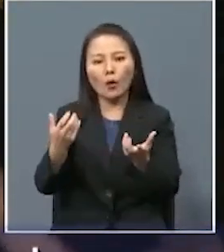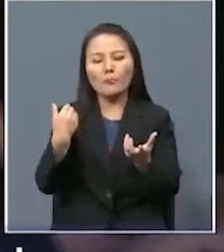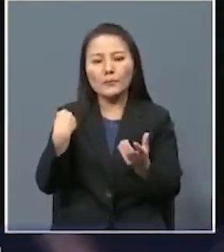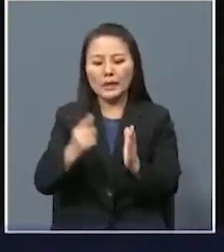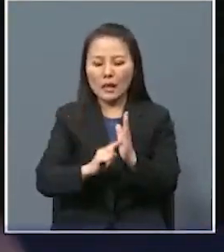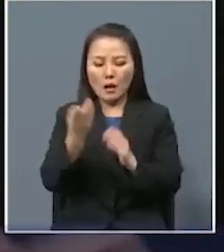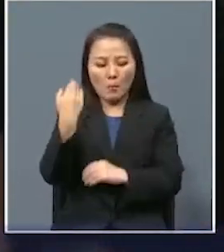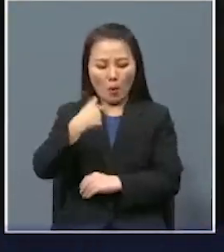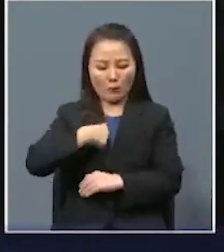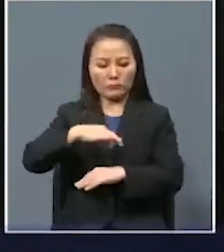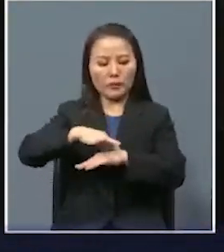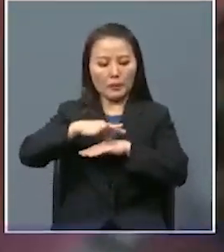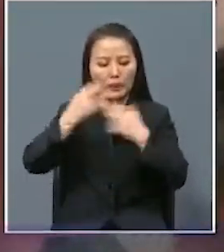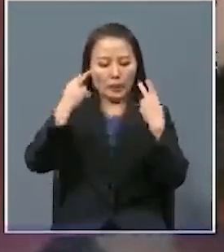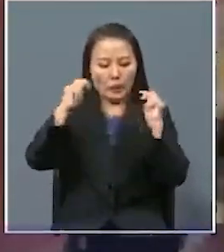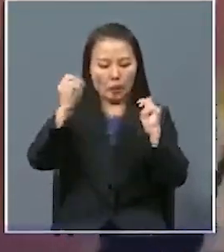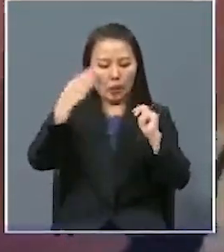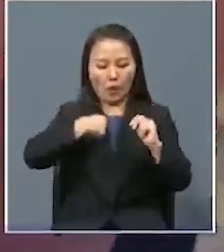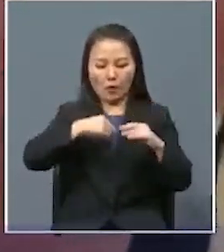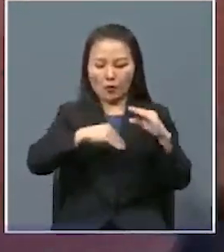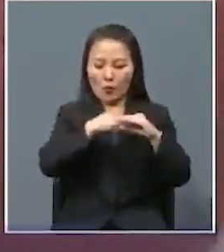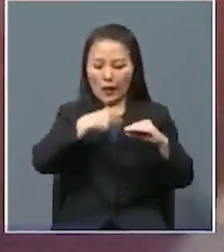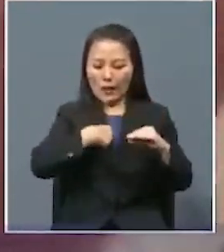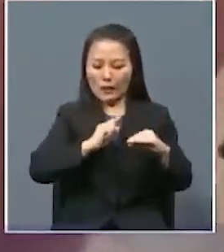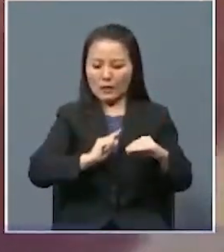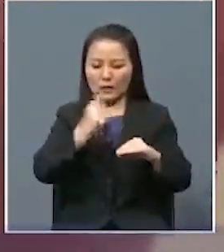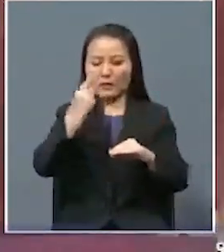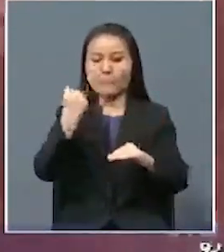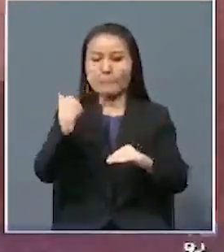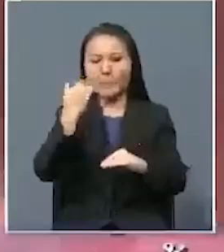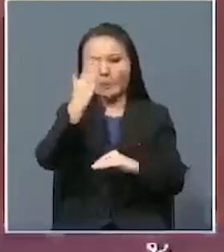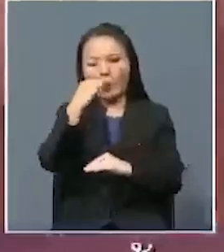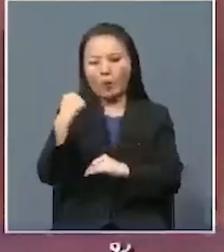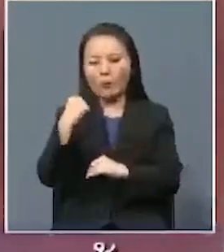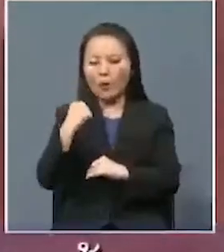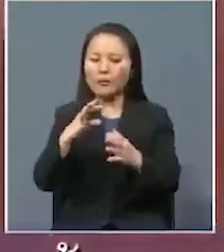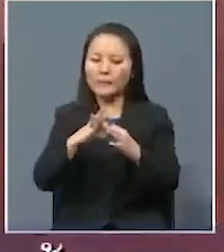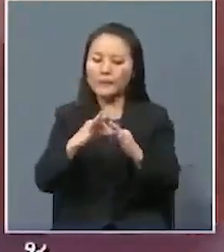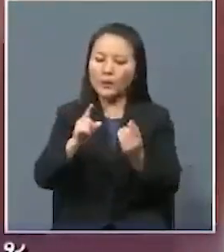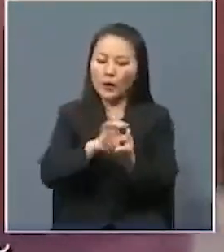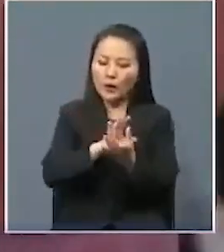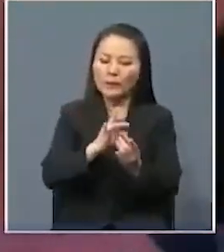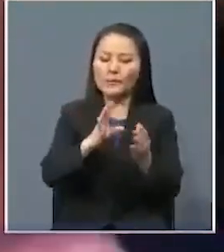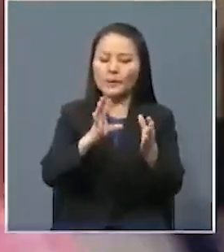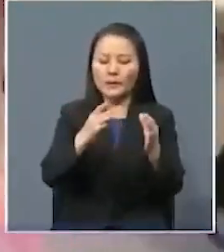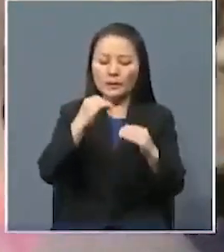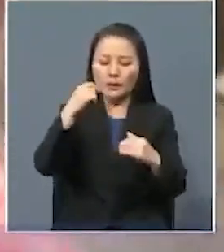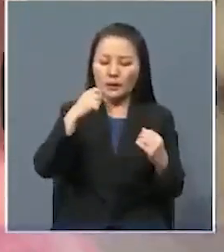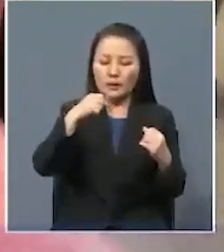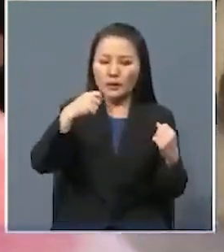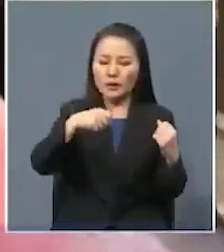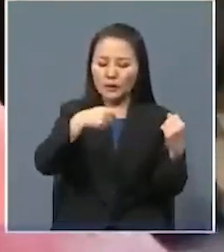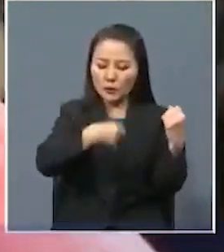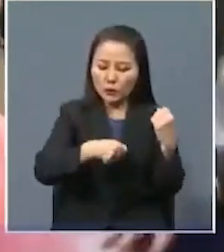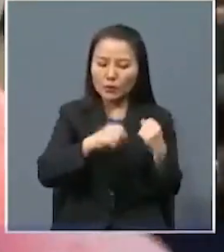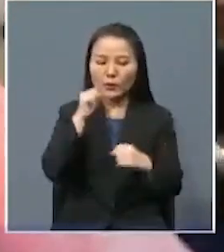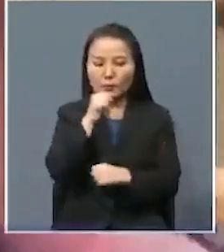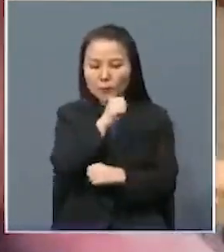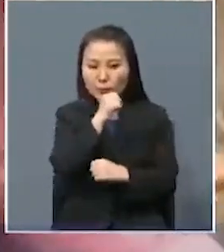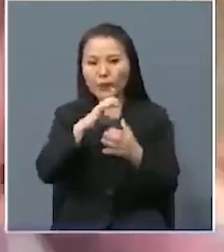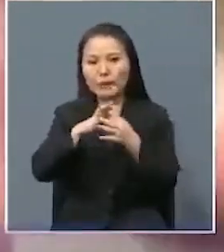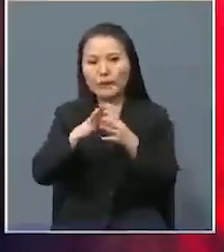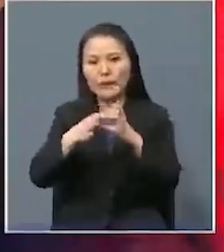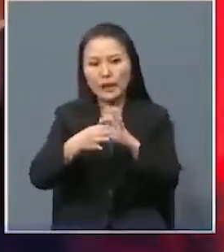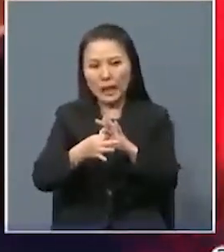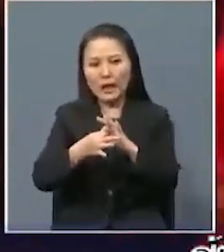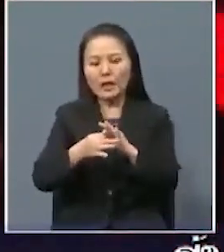ตั้งแต่สมัยต้นเองเป็นนายกรัฐมนตรีเพราะว่า SoftPowerก็มีทั้งดนตรีกีฬาและวิทยาศาสตร์ดังนั้นจึงแตกต่างจาก